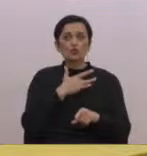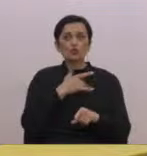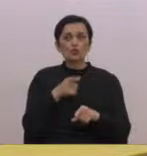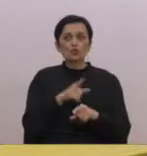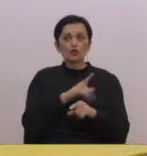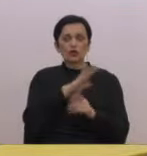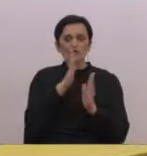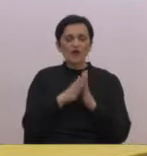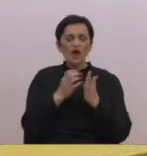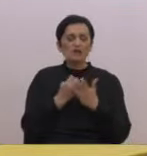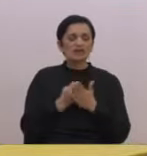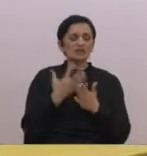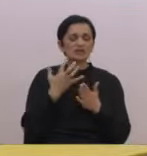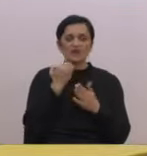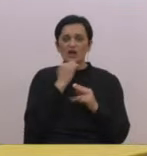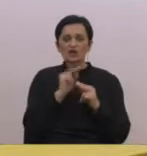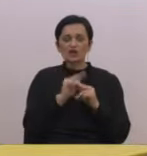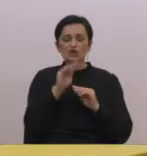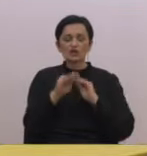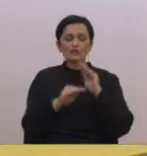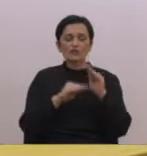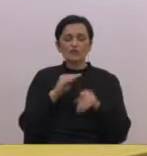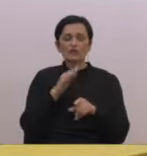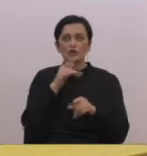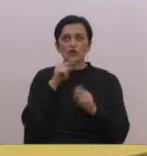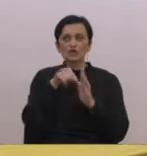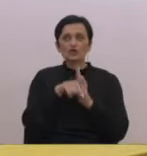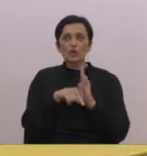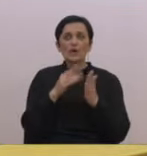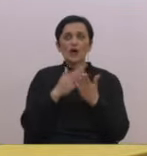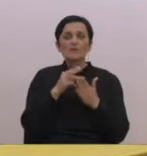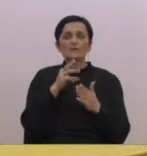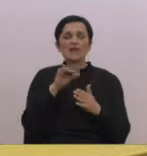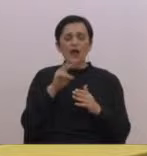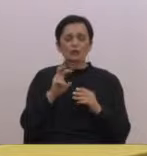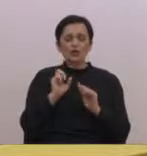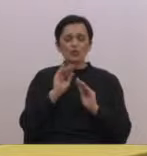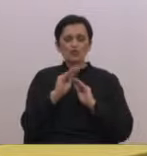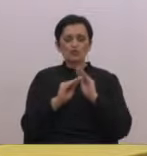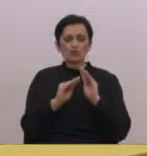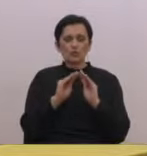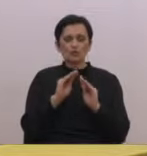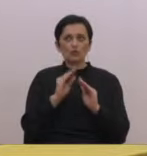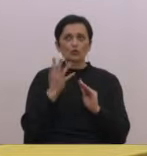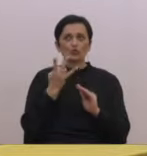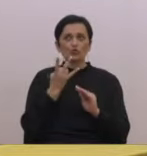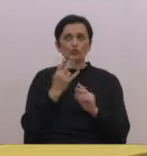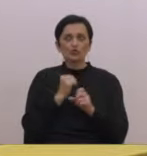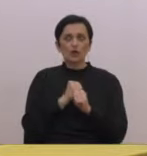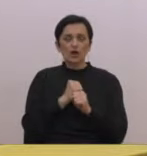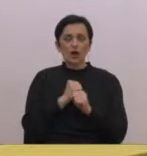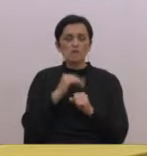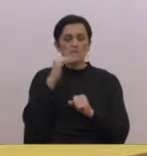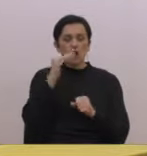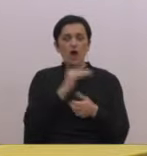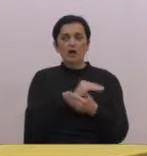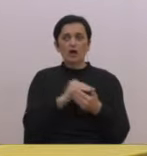ყველაზე ძვირ ინფრასტრუქტურულ ინტერვენციას. Ეს არის ტალღუნტეხის მოწყობა, რომელიც უნდა გააკეთოს მაღალი